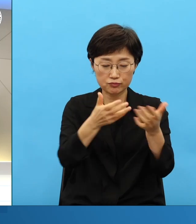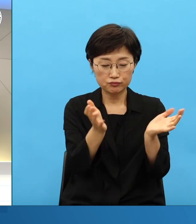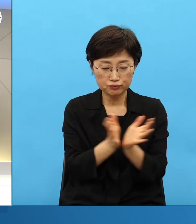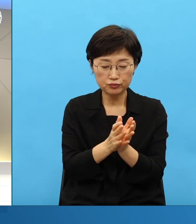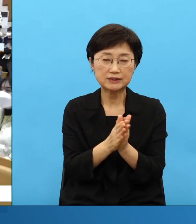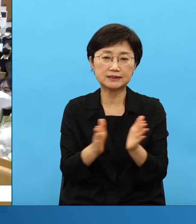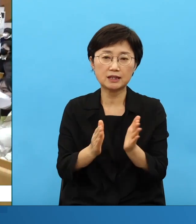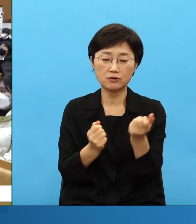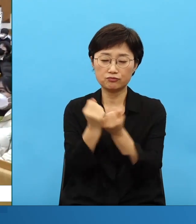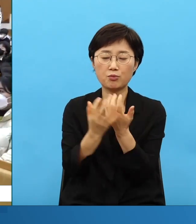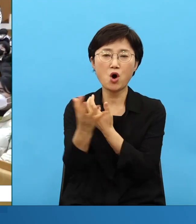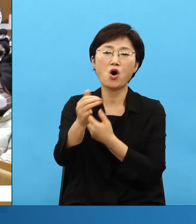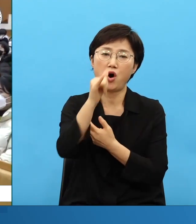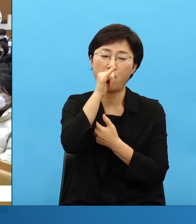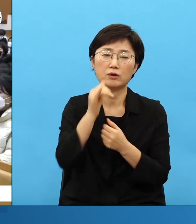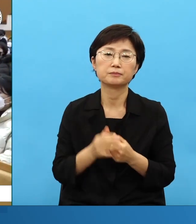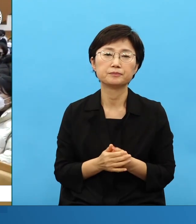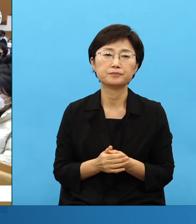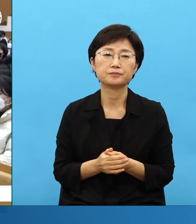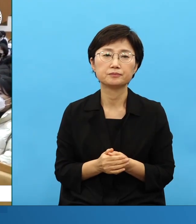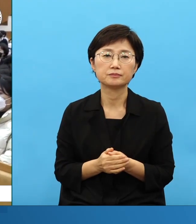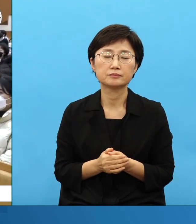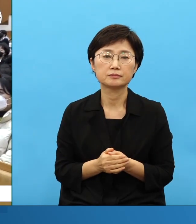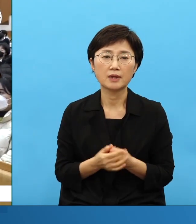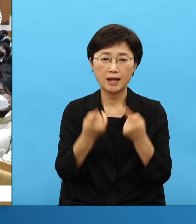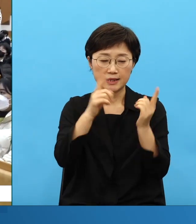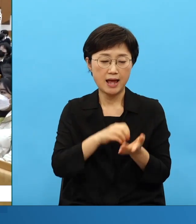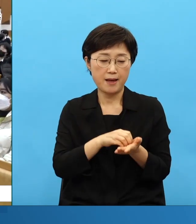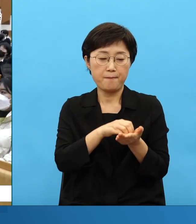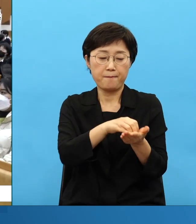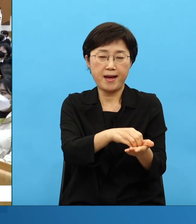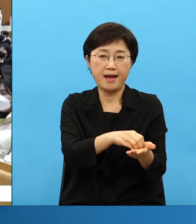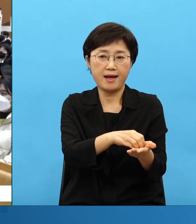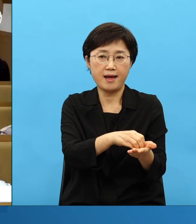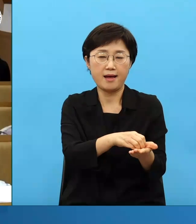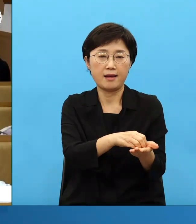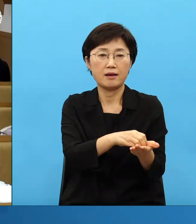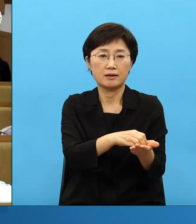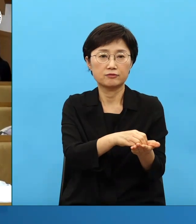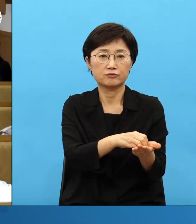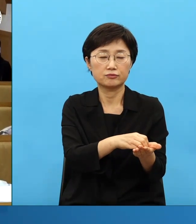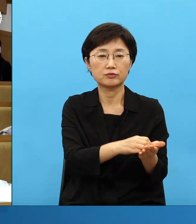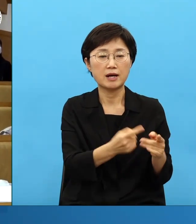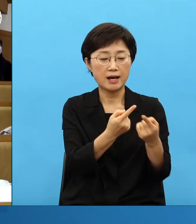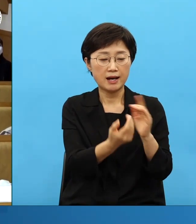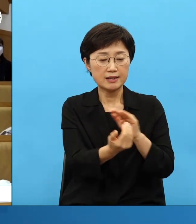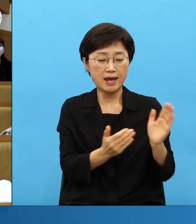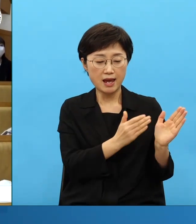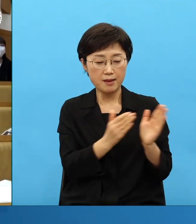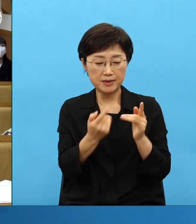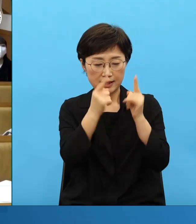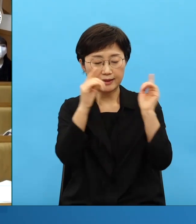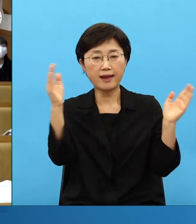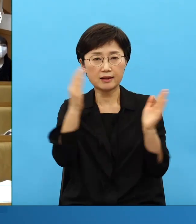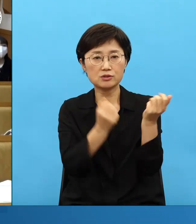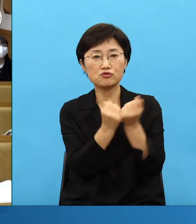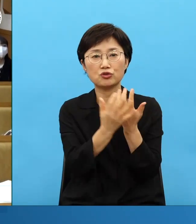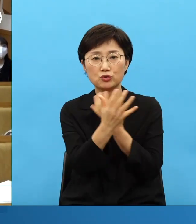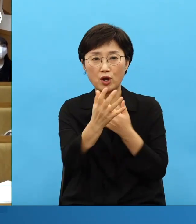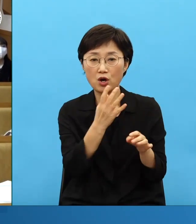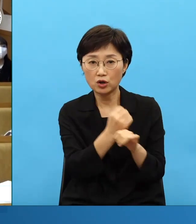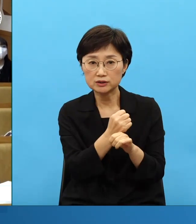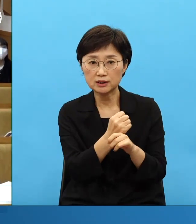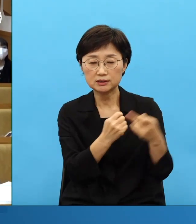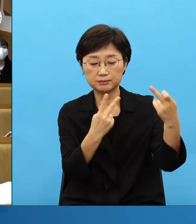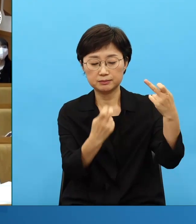선포됩니다. 먼저 대학 입학을 앞둔 랩넌트를 대상으로 예비대학생 수련회가 오는 28일